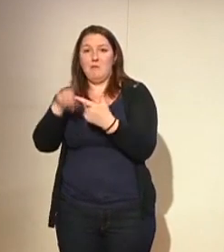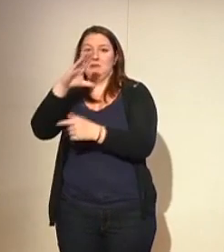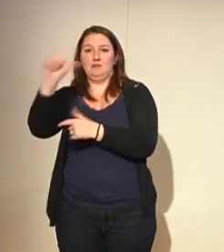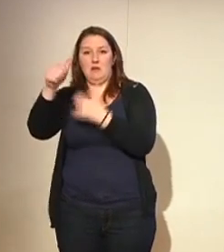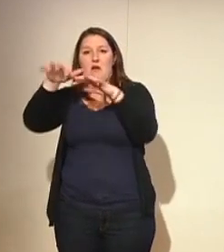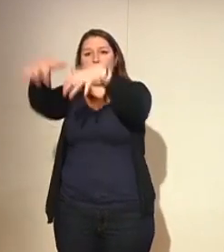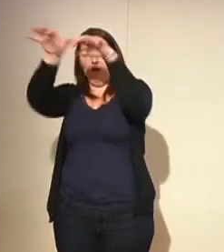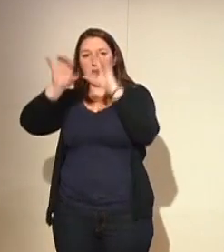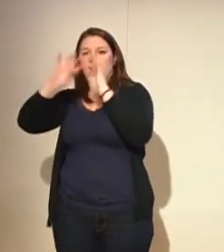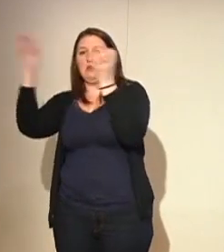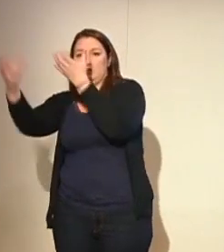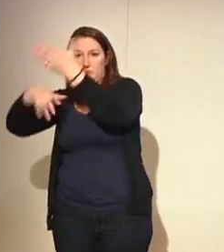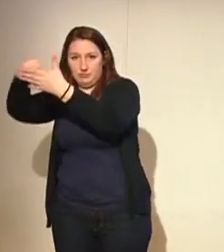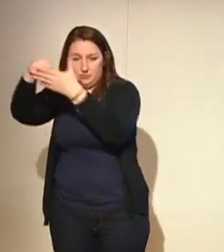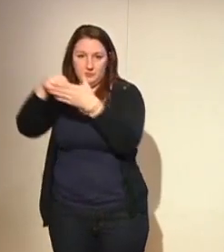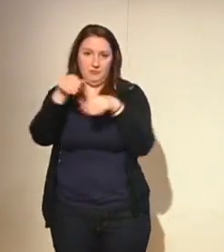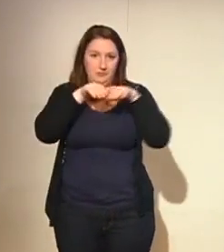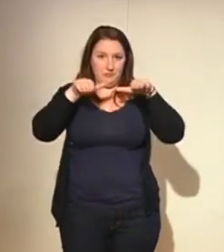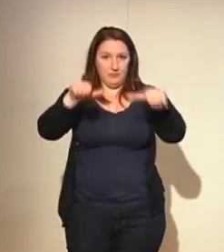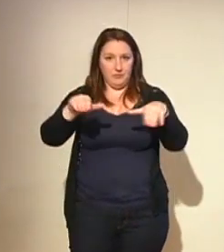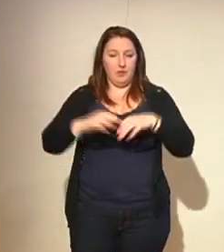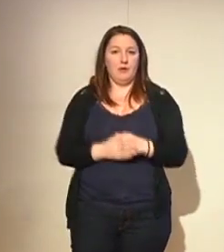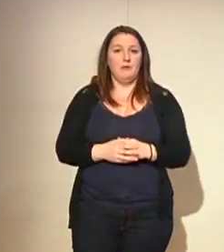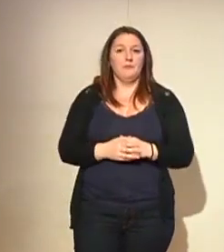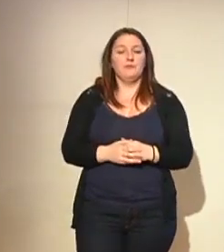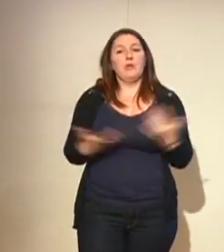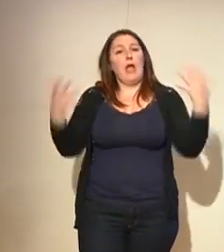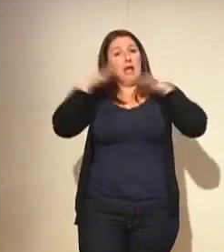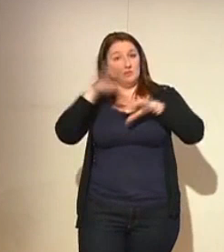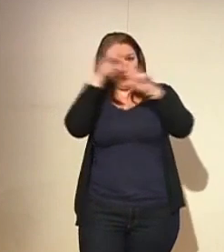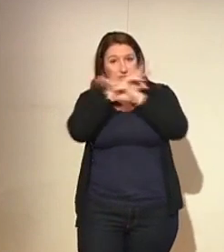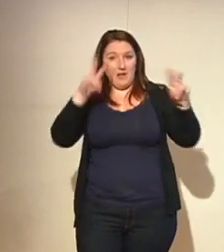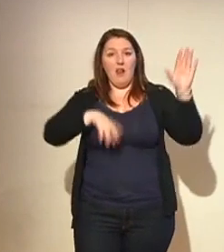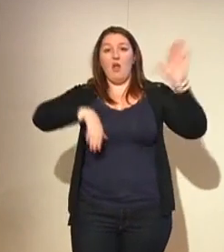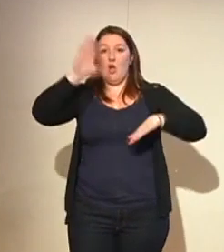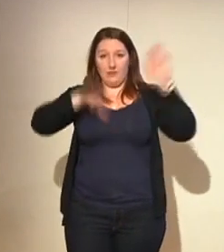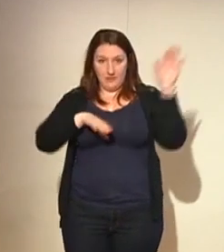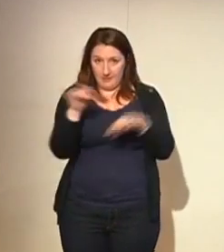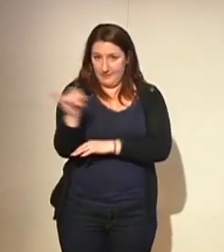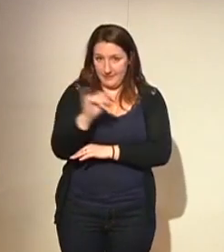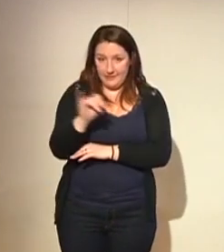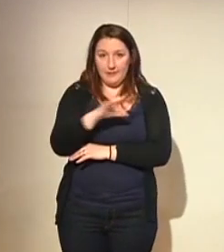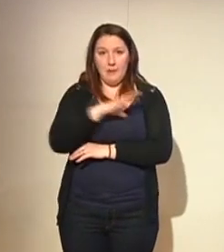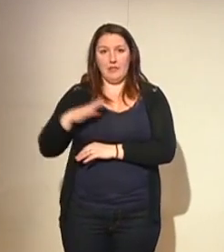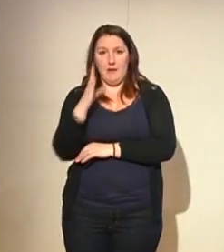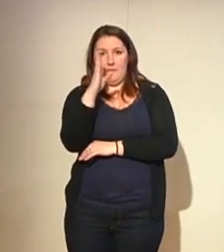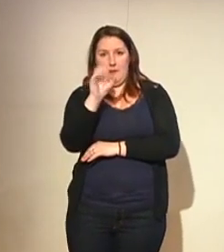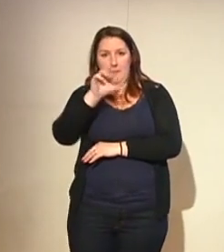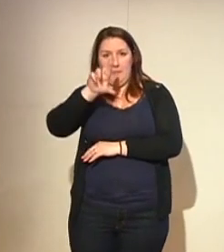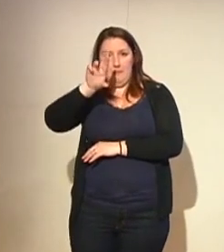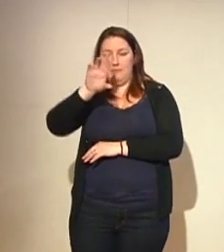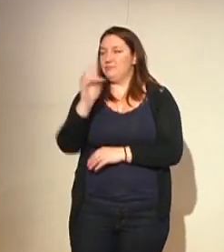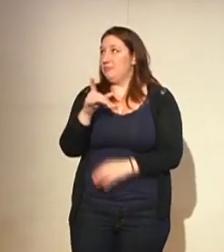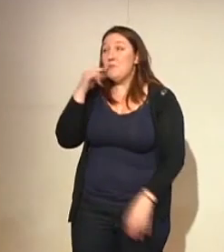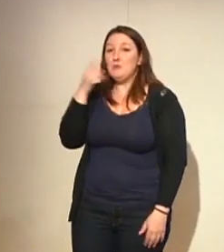d'administration dans ce sens donc pour l'assemblée générale son candidat madame Bertrand non